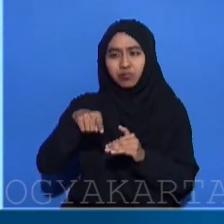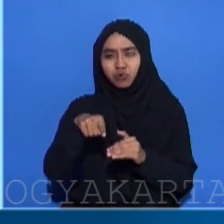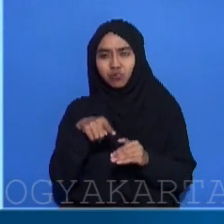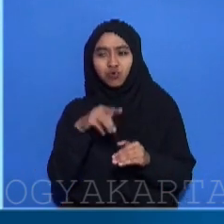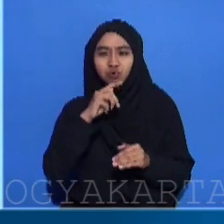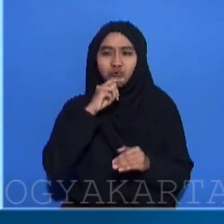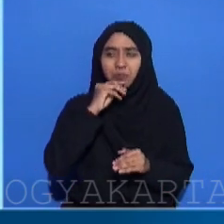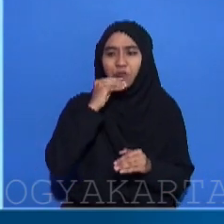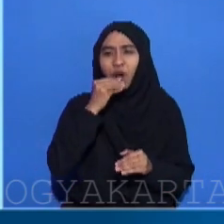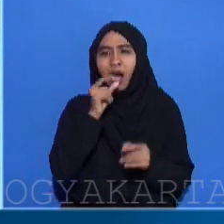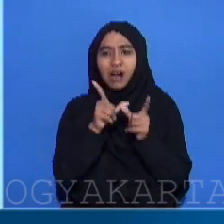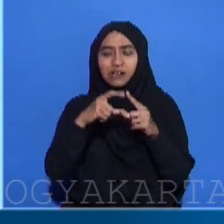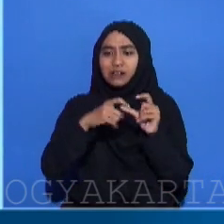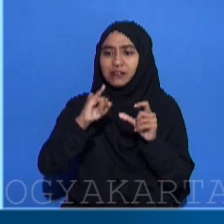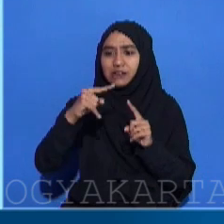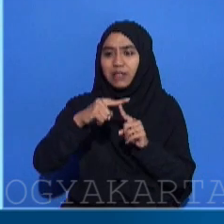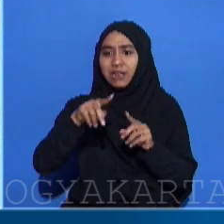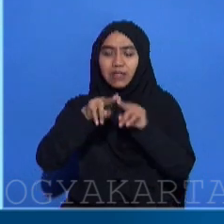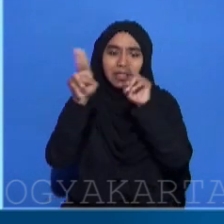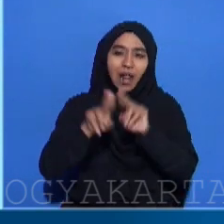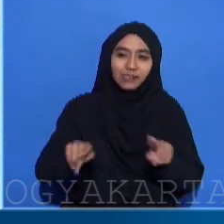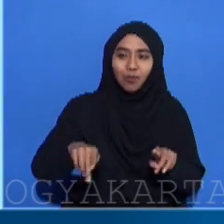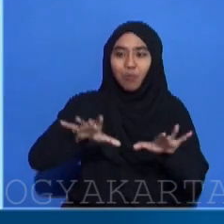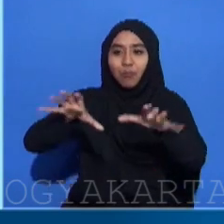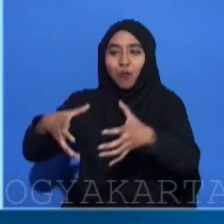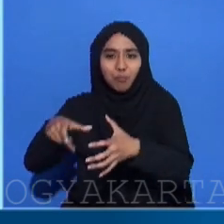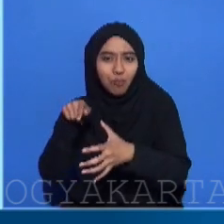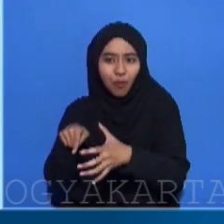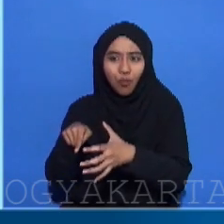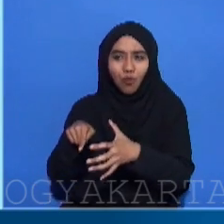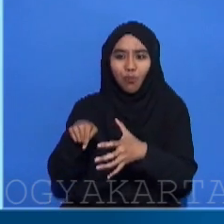ipsidy ketua umum Komite Olahraga Nasional Indonesia